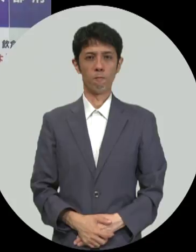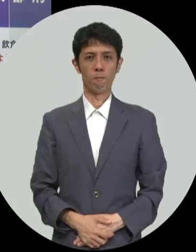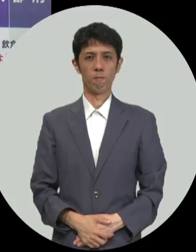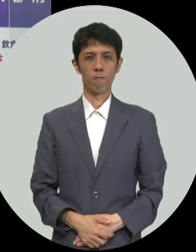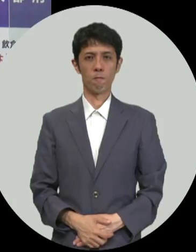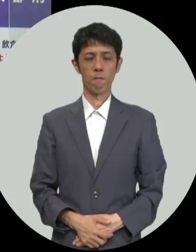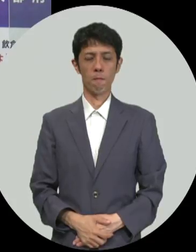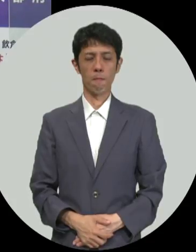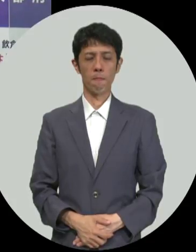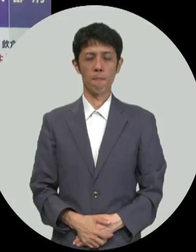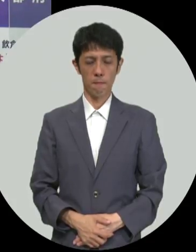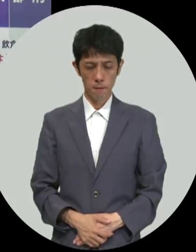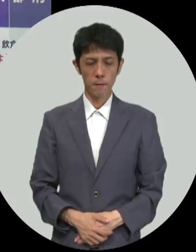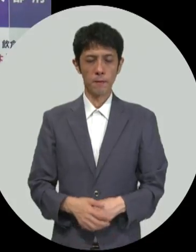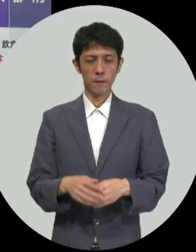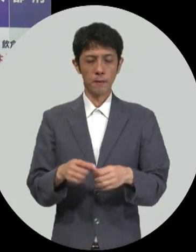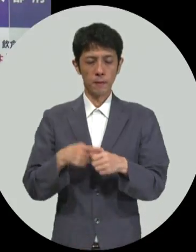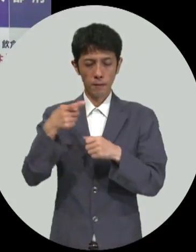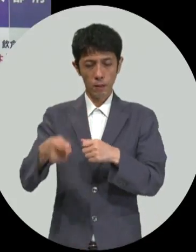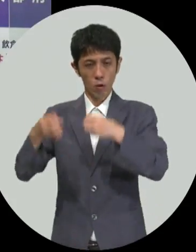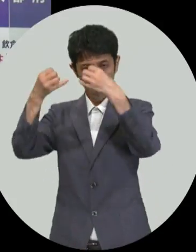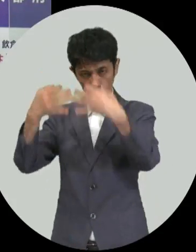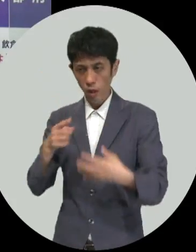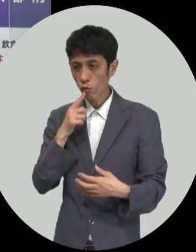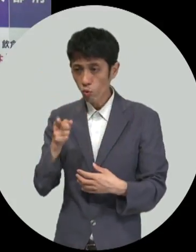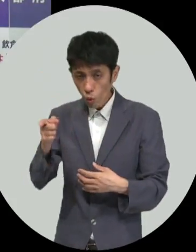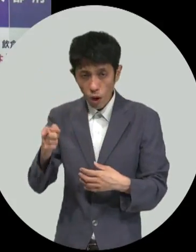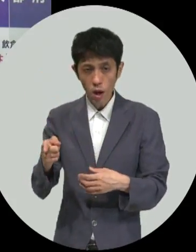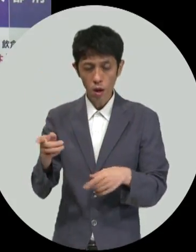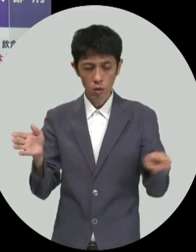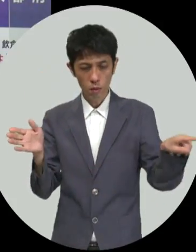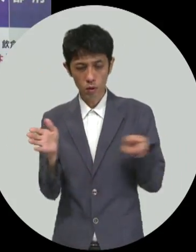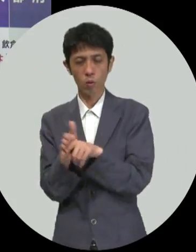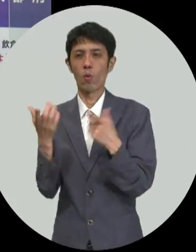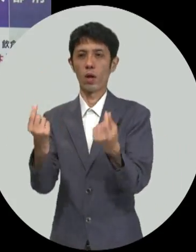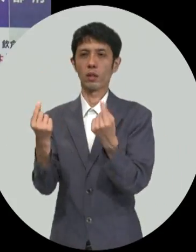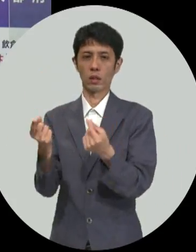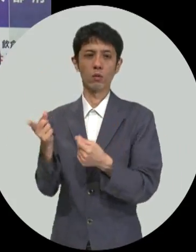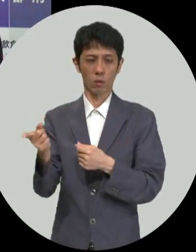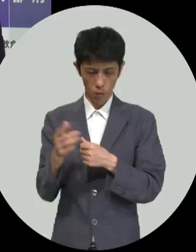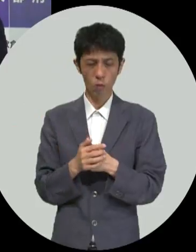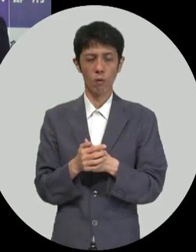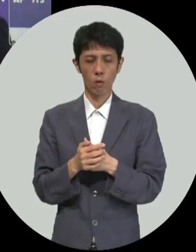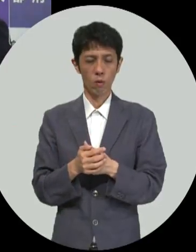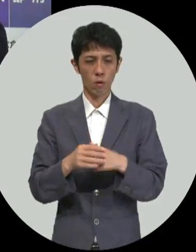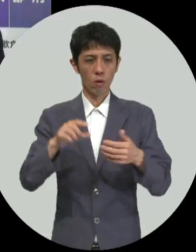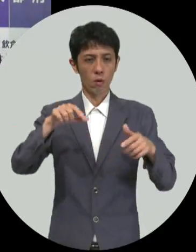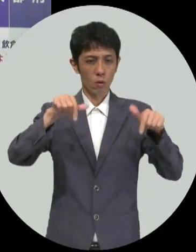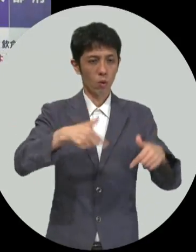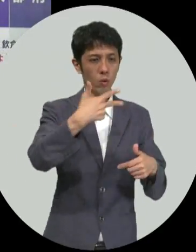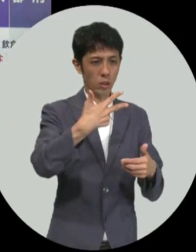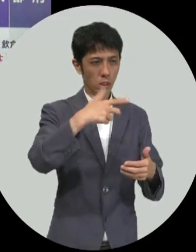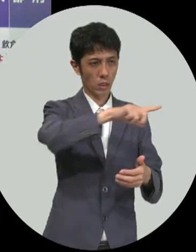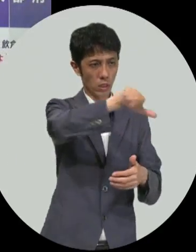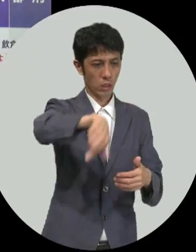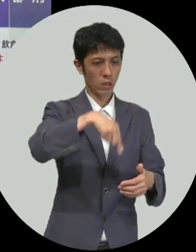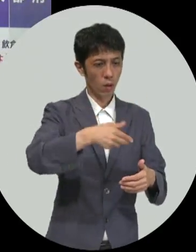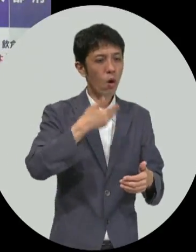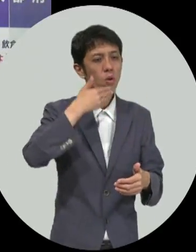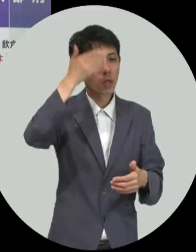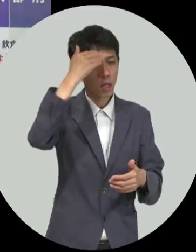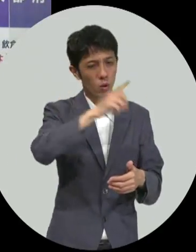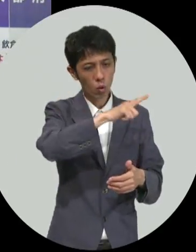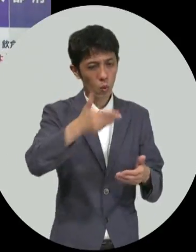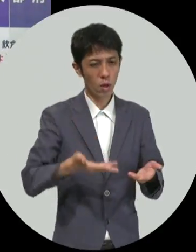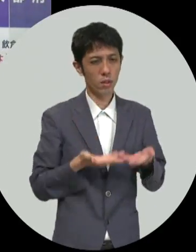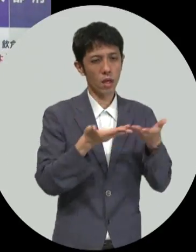それから先ほど言いました一定の要件につきましては従来という状況でございますが、京都市域については酒類の提供を行わ